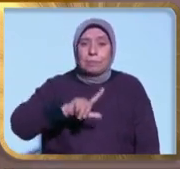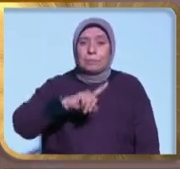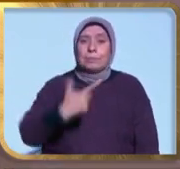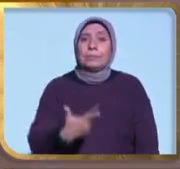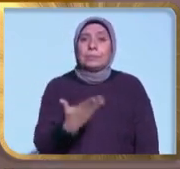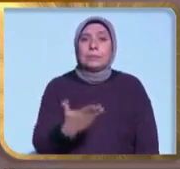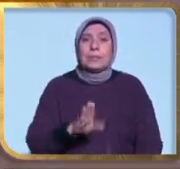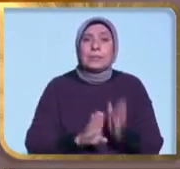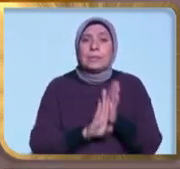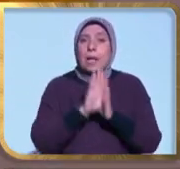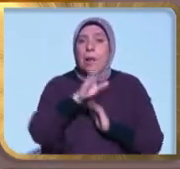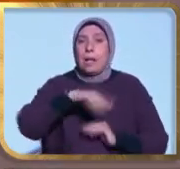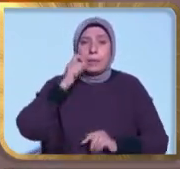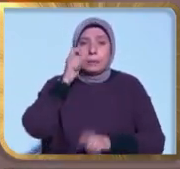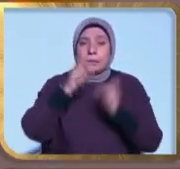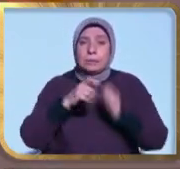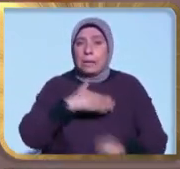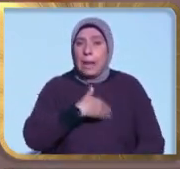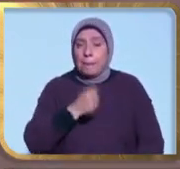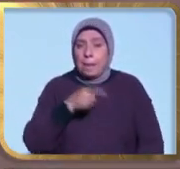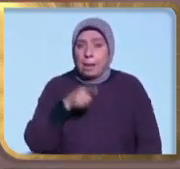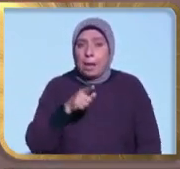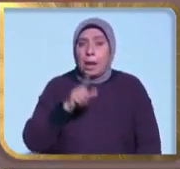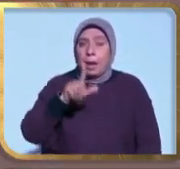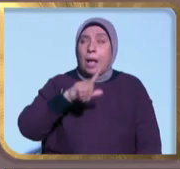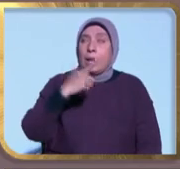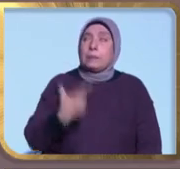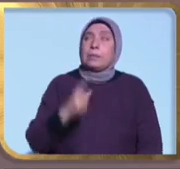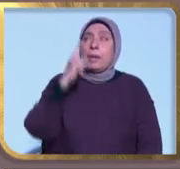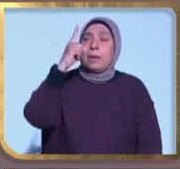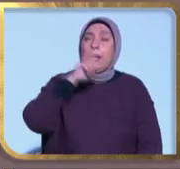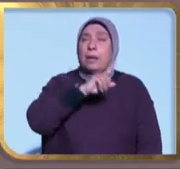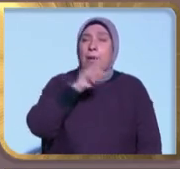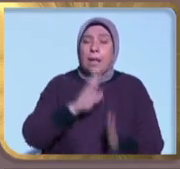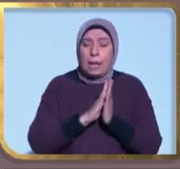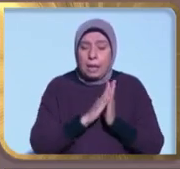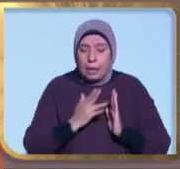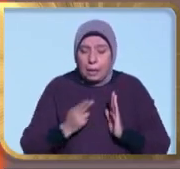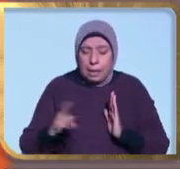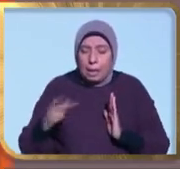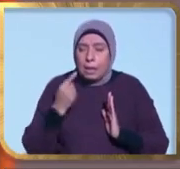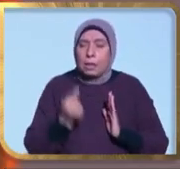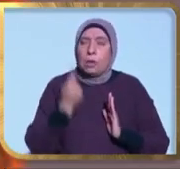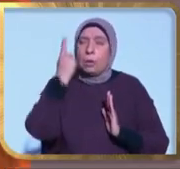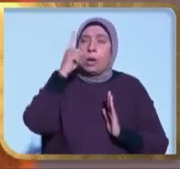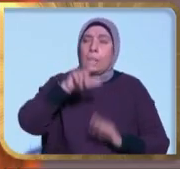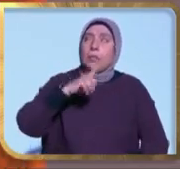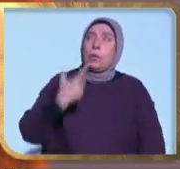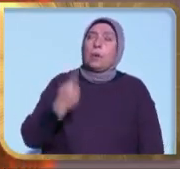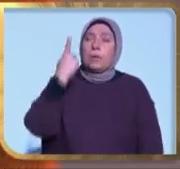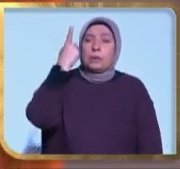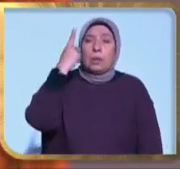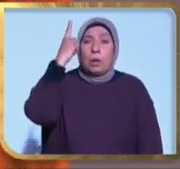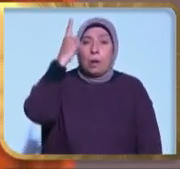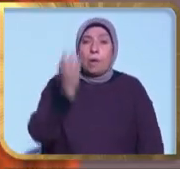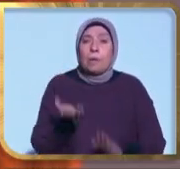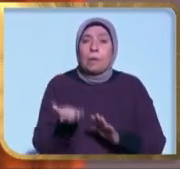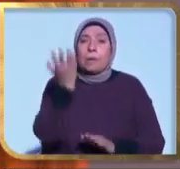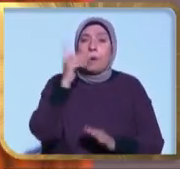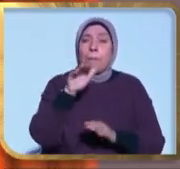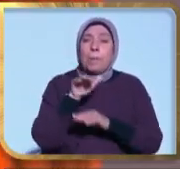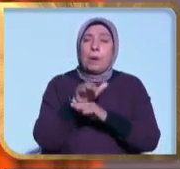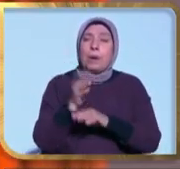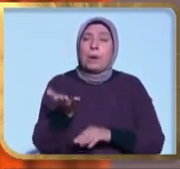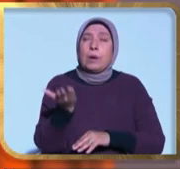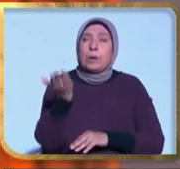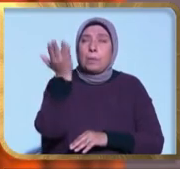الصالحين حسبي الله لا اله الا هو عليه توكلت عليه توكلت وهو رب العرش العظيم